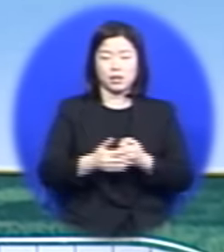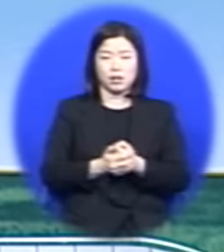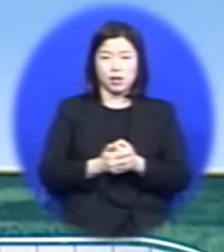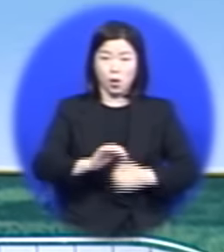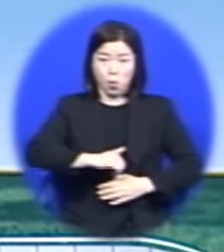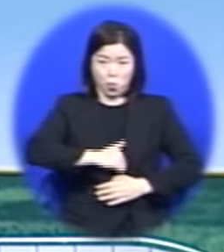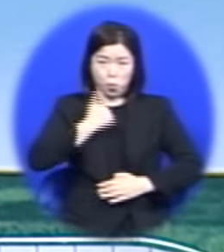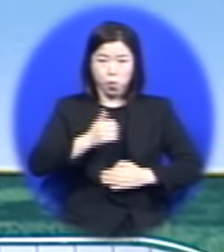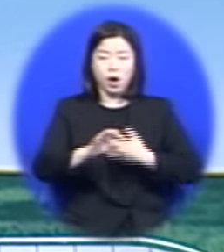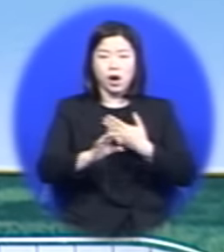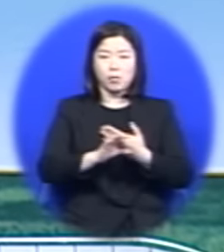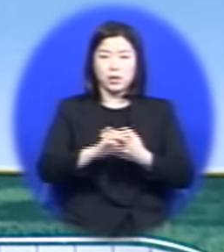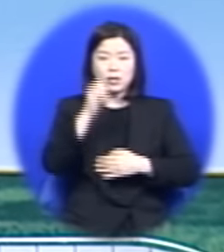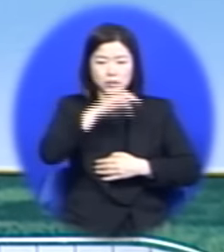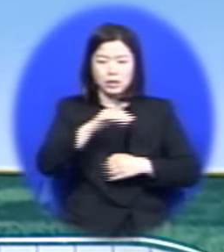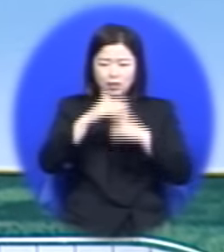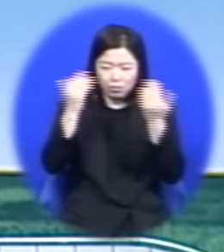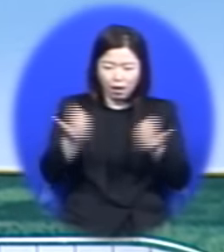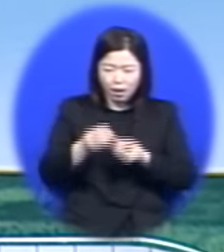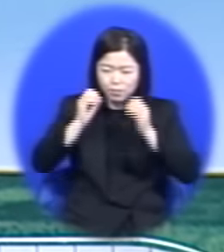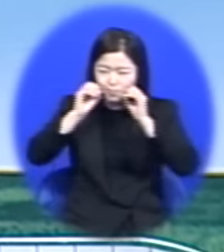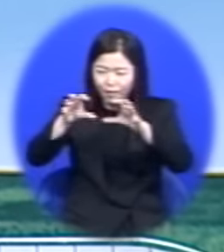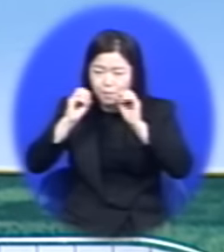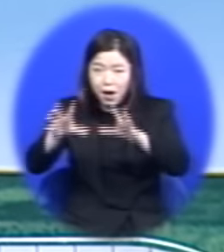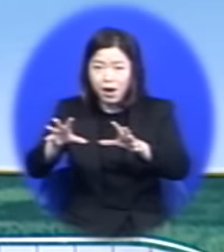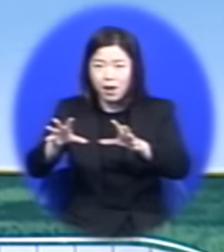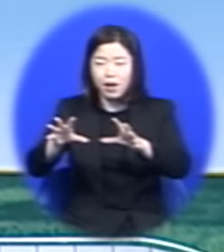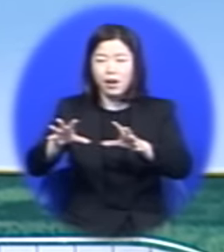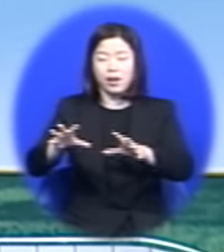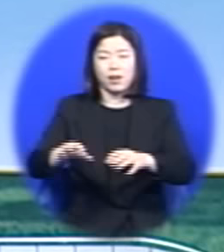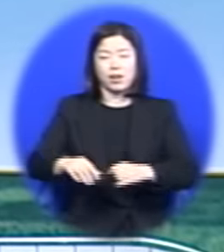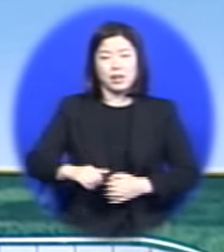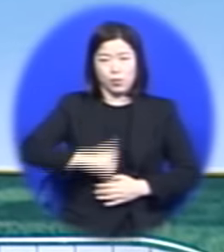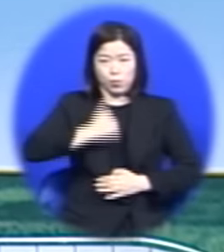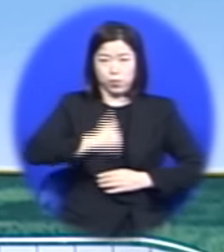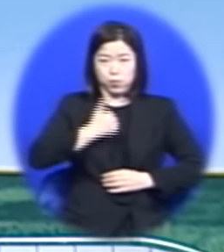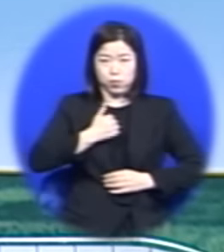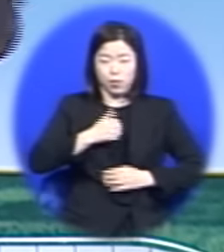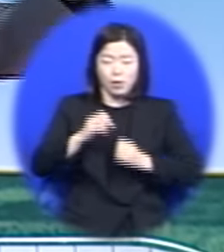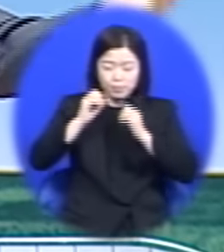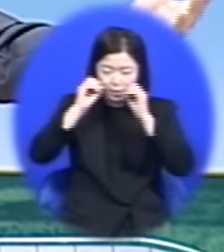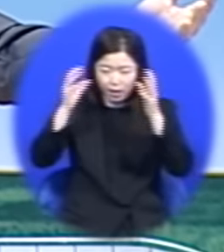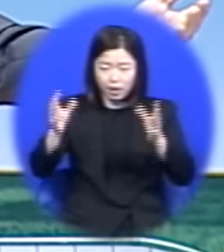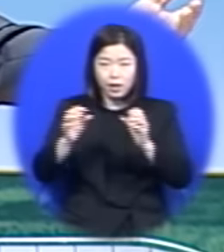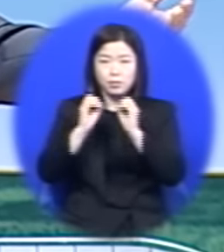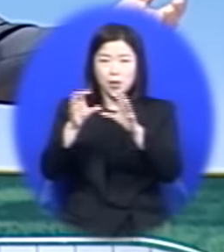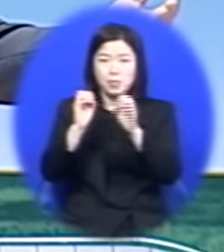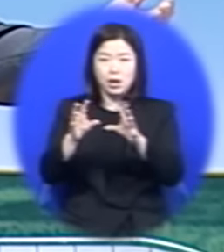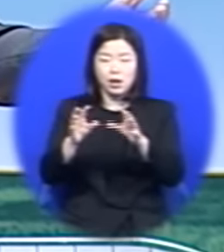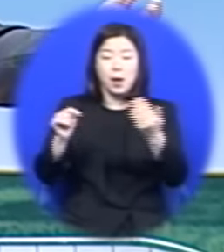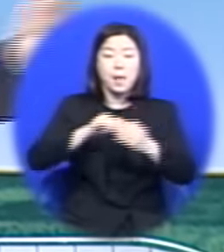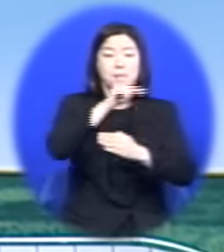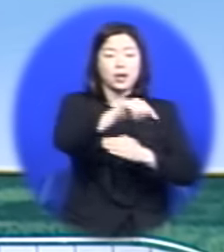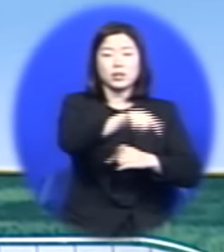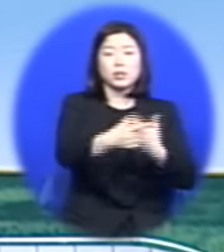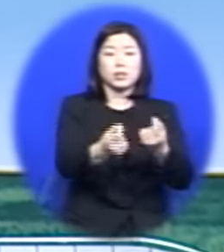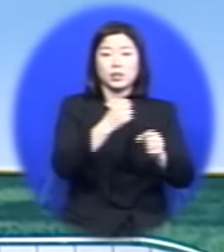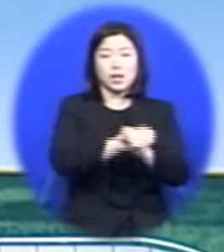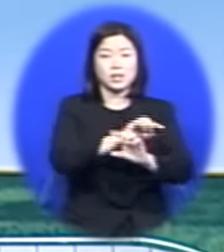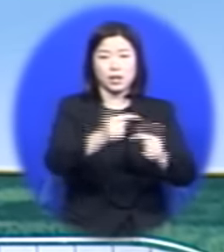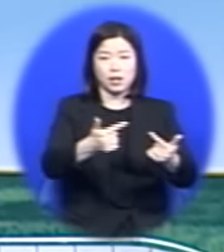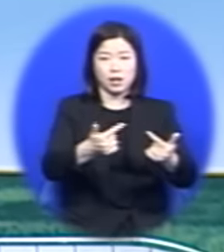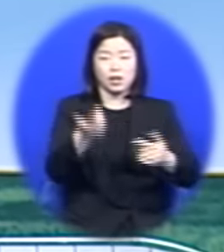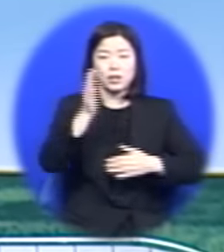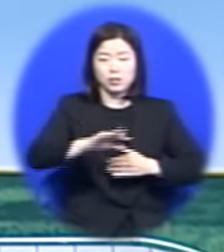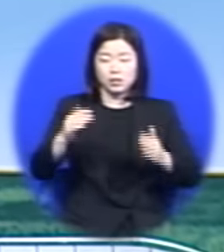화가 나면 그냥 다 쏟아냅니다. 짜증내면 다 쏟아냅니다. 바깥에서는 그렇게 안 하면서 가족들에게는